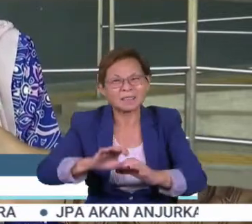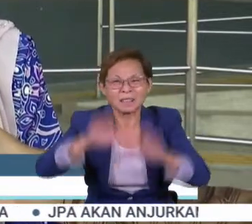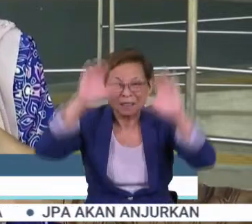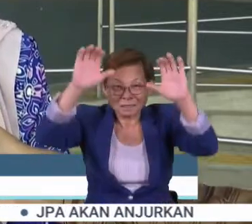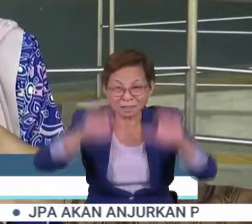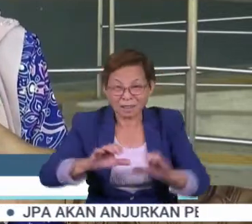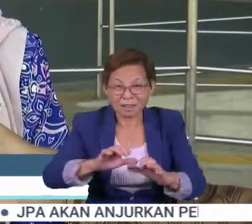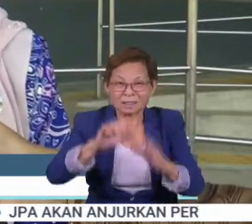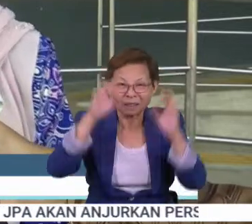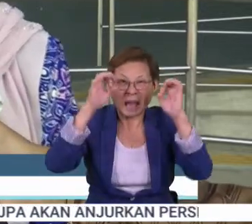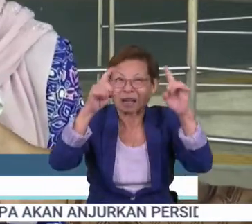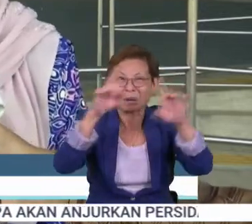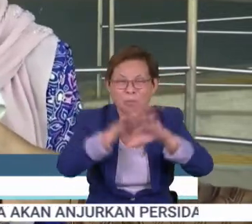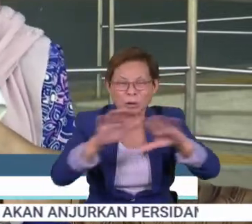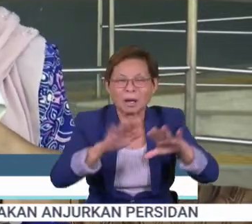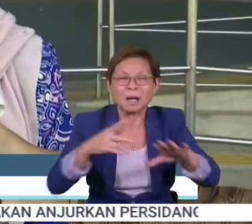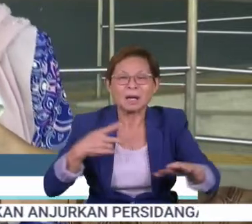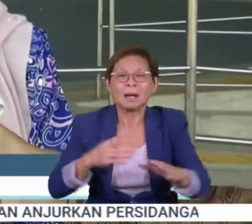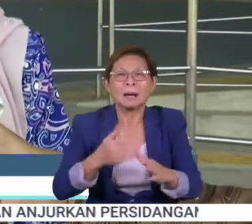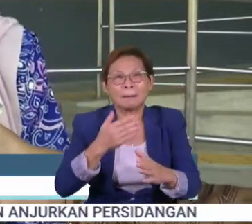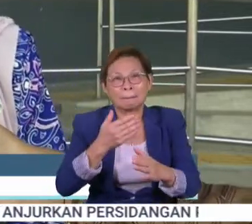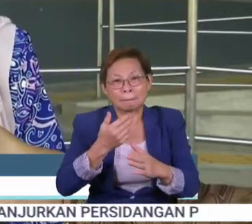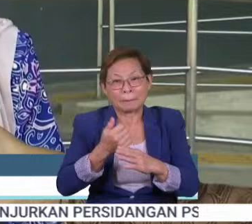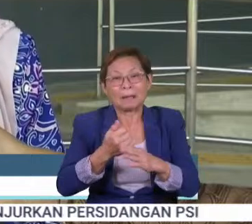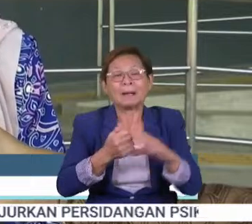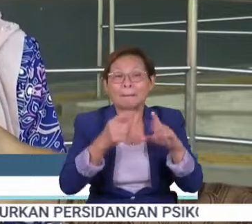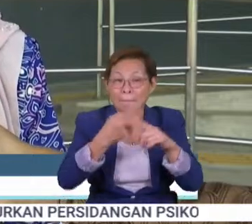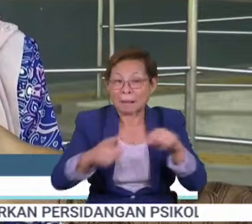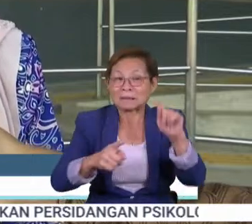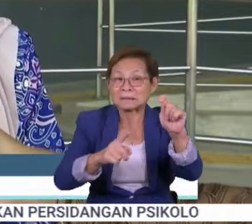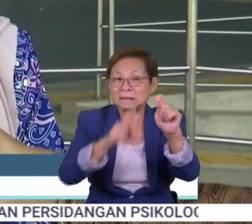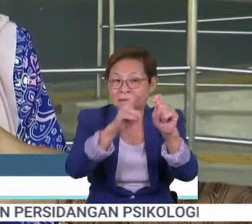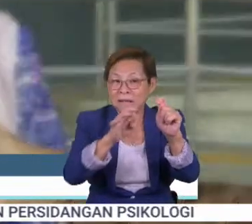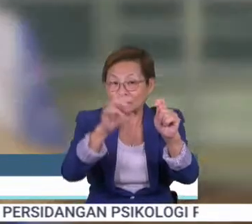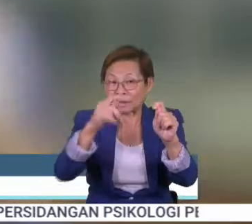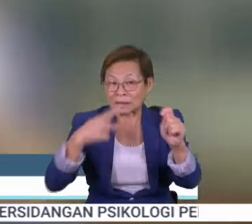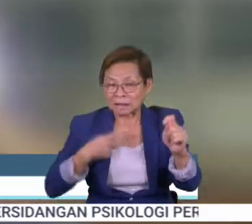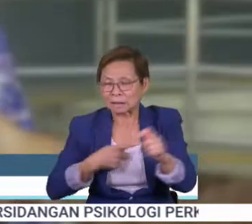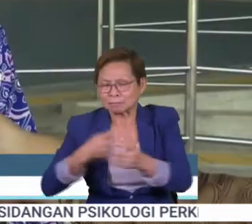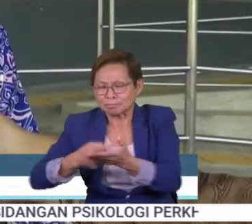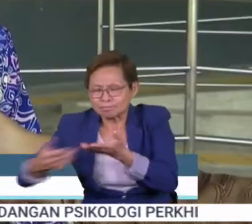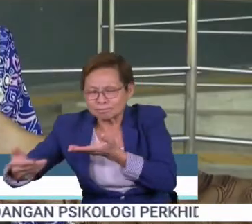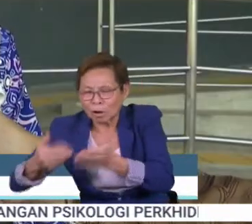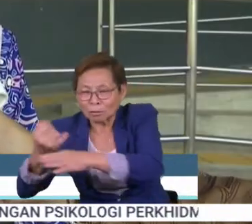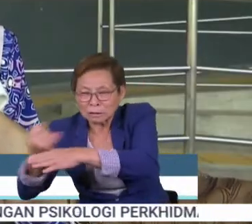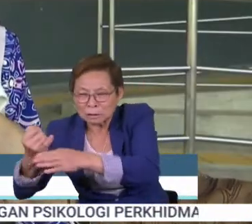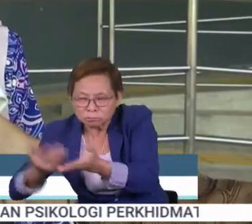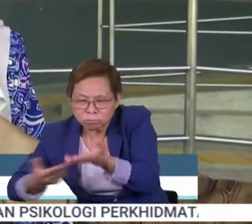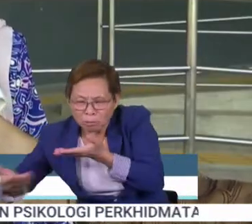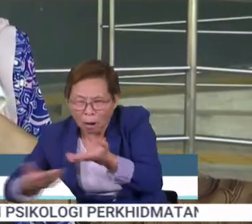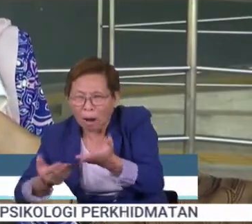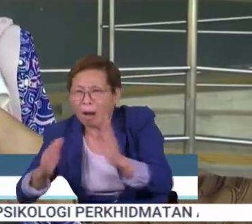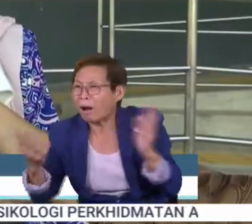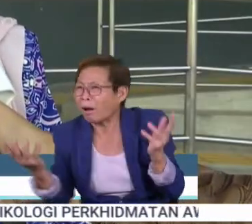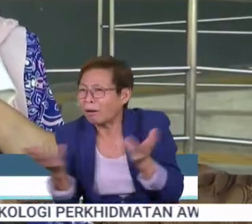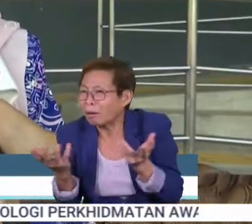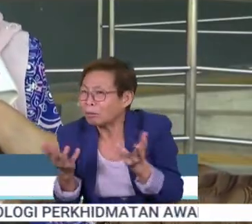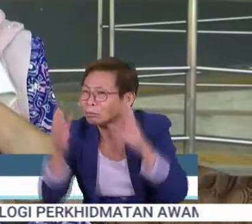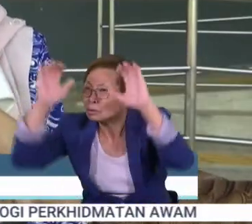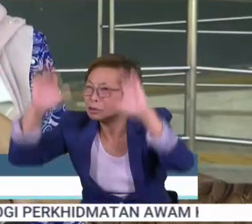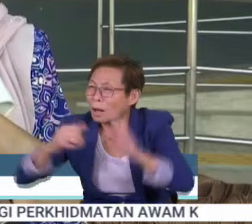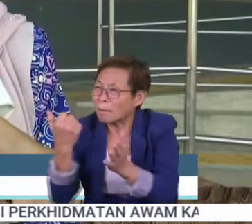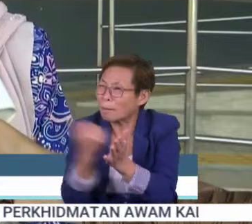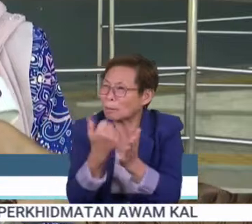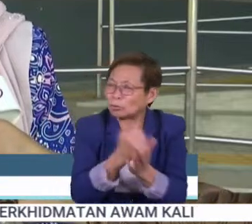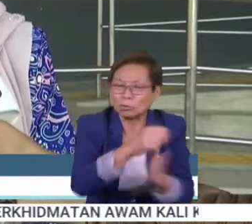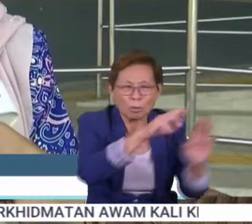TVET contohnya. Apa yang kami telah usahakan sekarang ini adalah berbincang dengan pihak industri. Contoh, bagaimana cara untuk